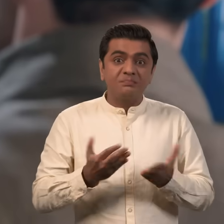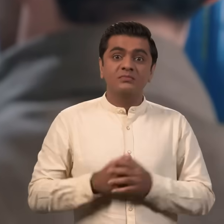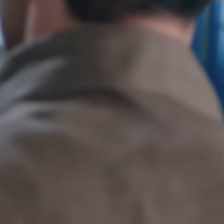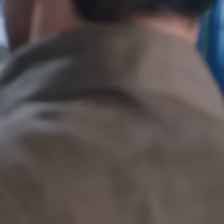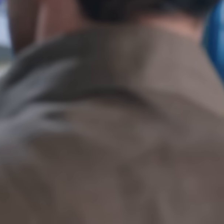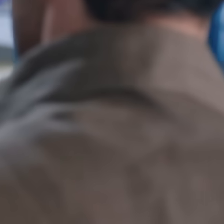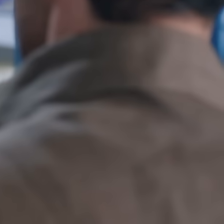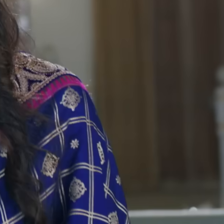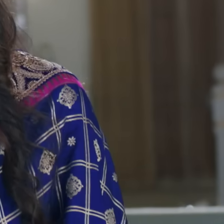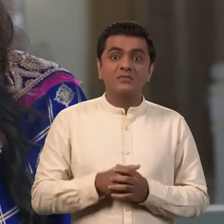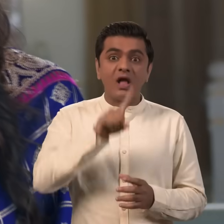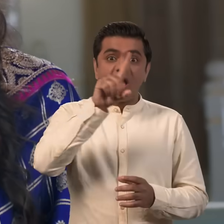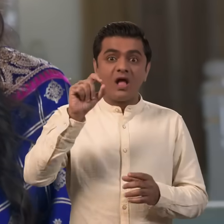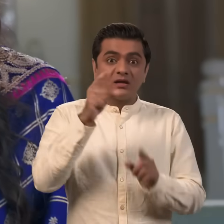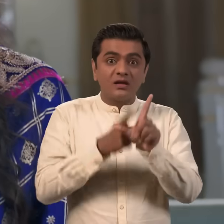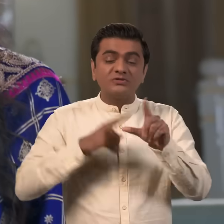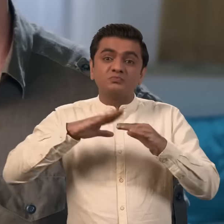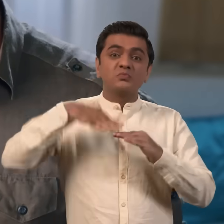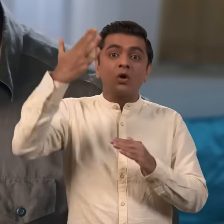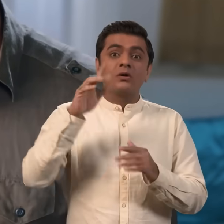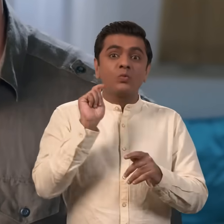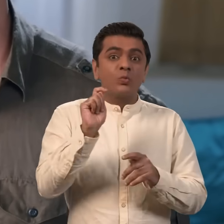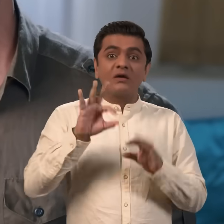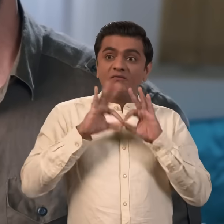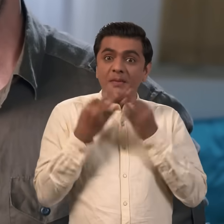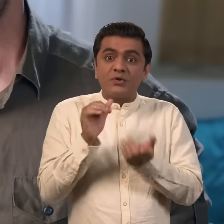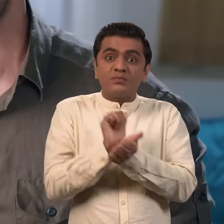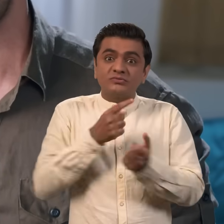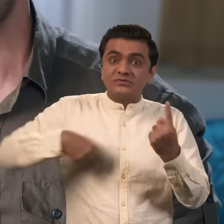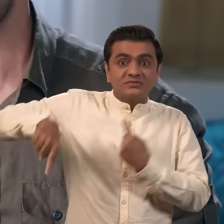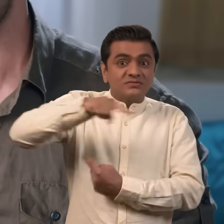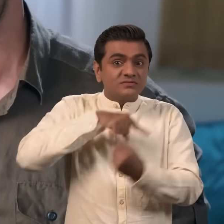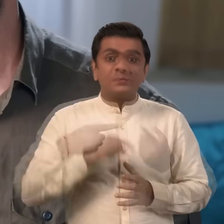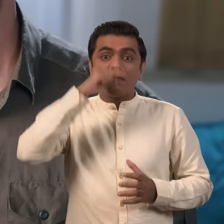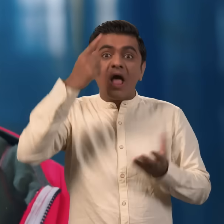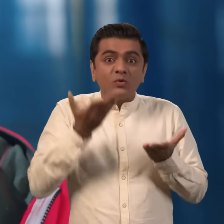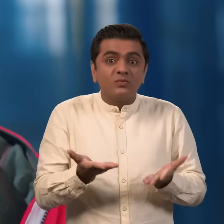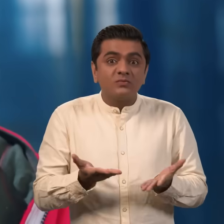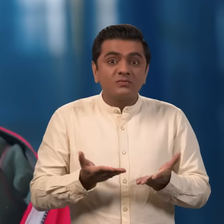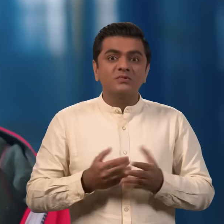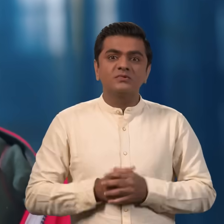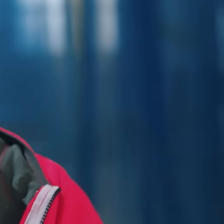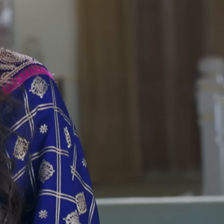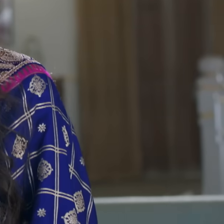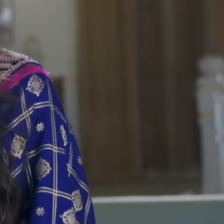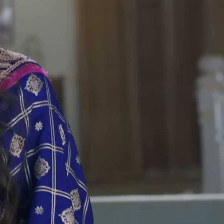मिला दी। 100 साल से ऊपर हो गया, खाकी वर्दी हमारे खानदान की शान थी,